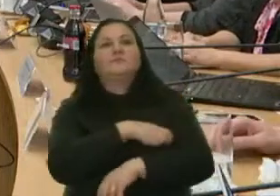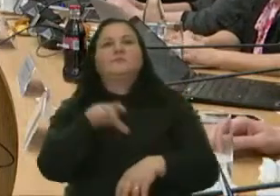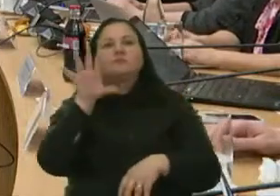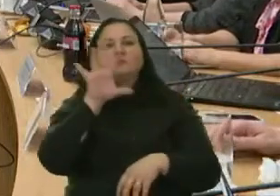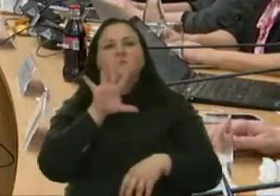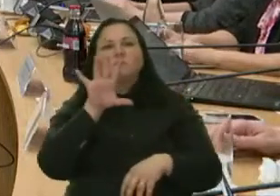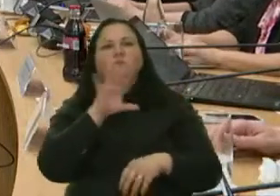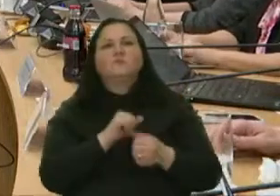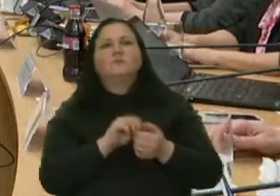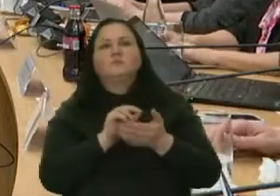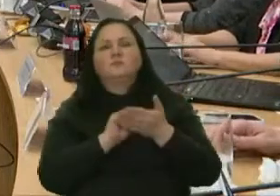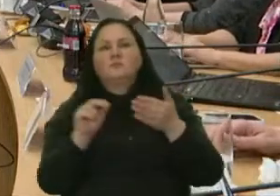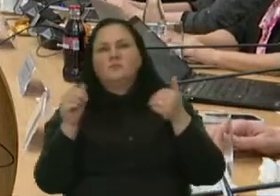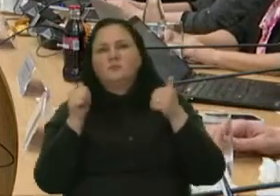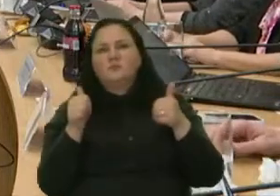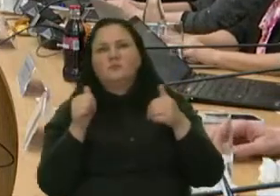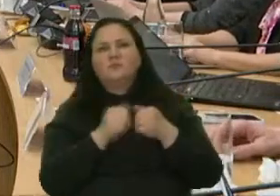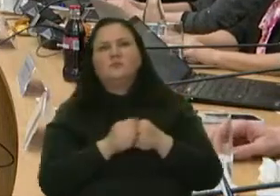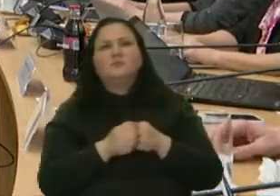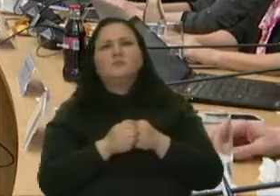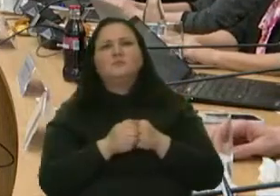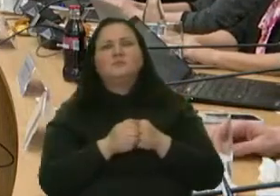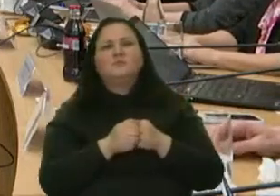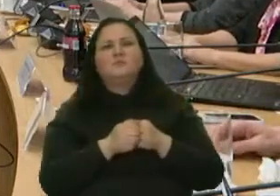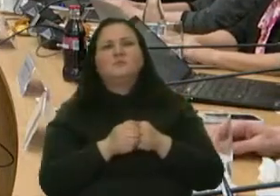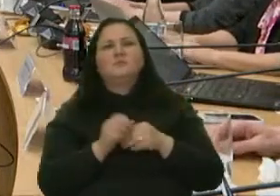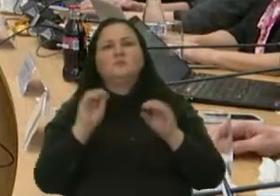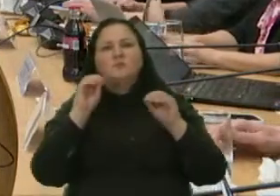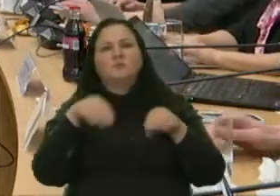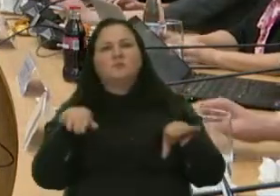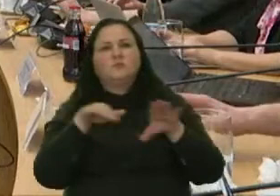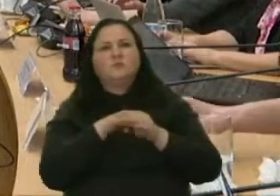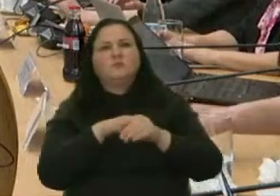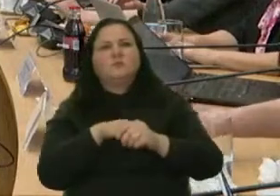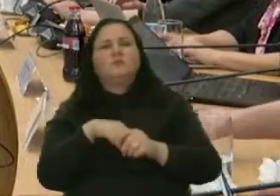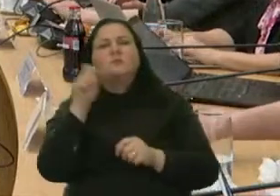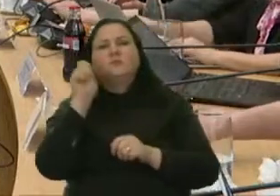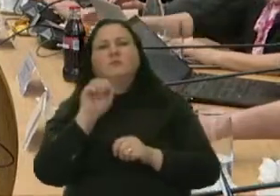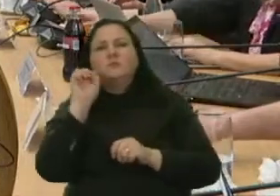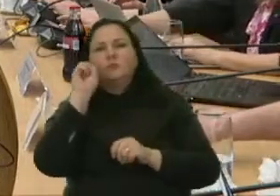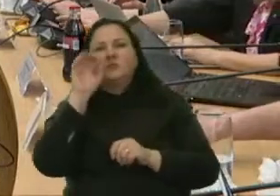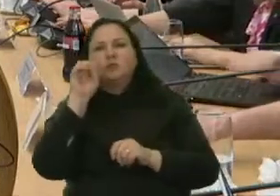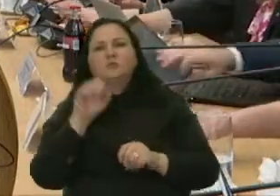5 Comisia c aviz favorabil supun la vot proiectul numărul